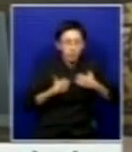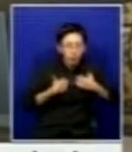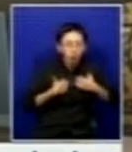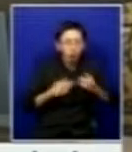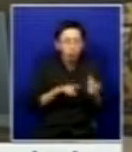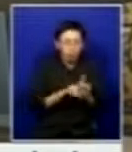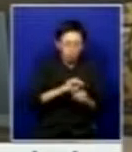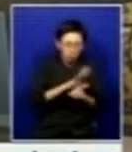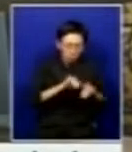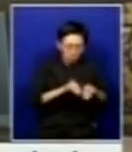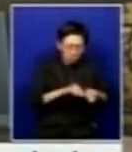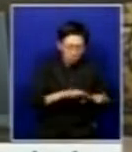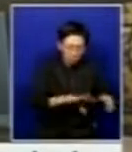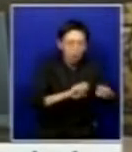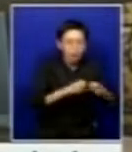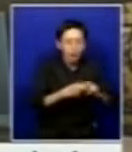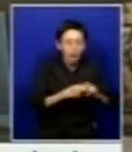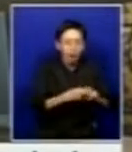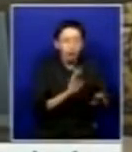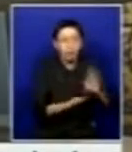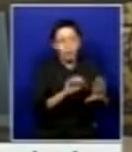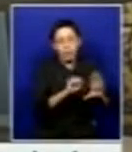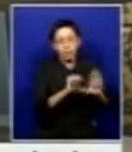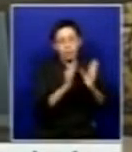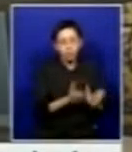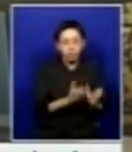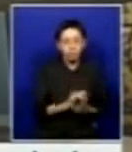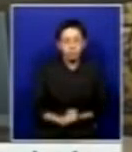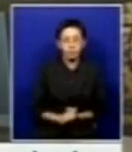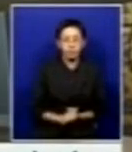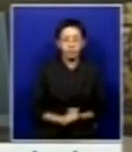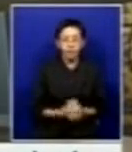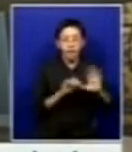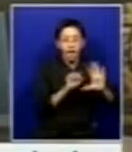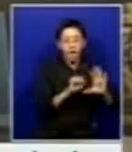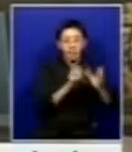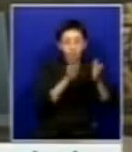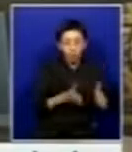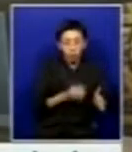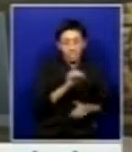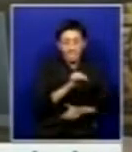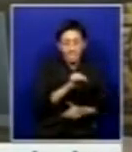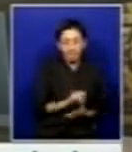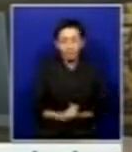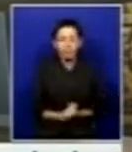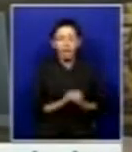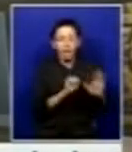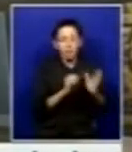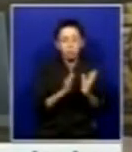ไวรัสแค่ 500,000 คนท่านประธานครับใน 500,000 คนเนี่ยหนึ่งครับเป็นผู้ป่ว